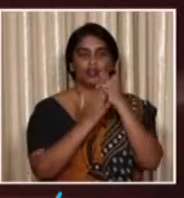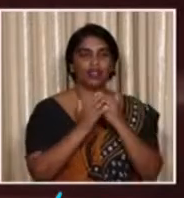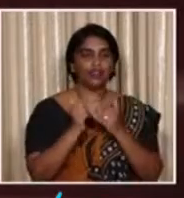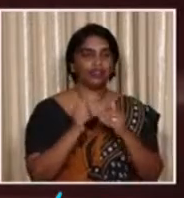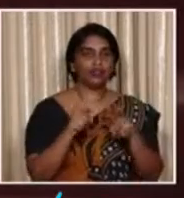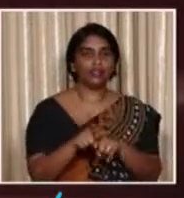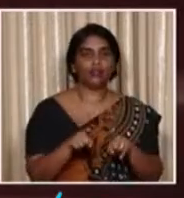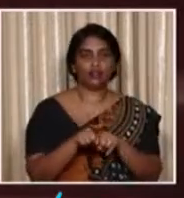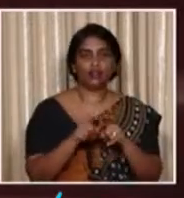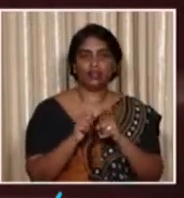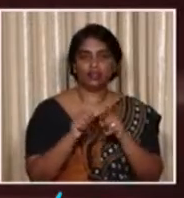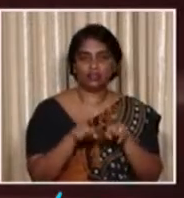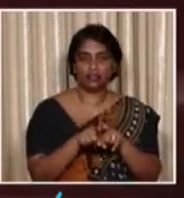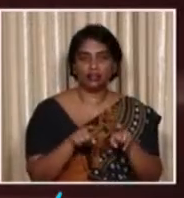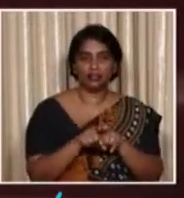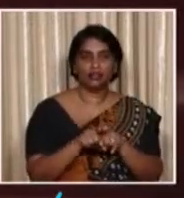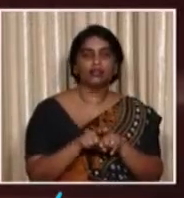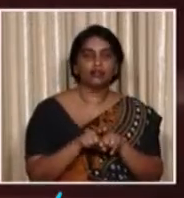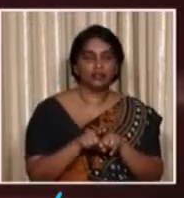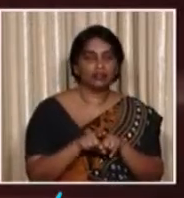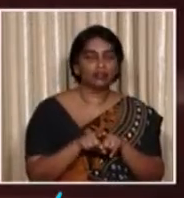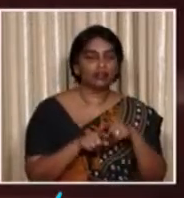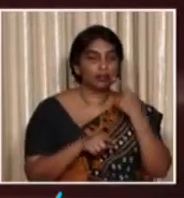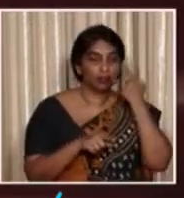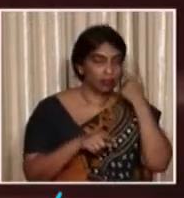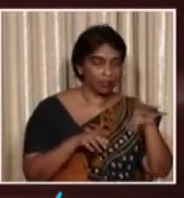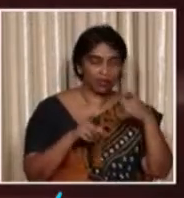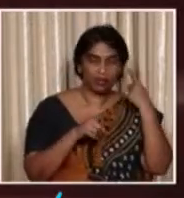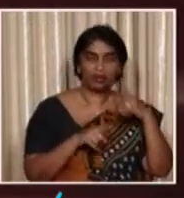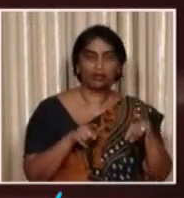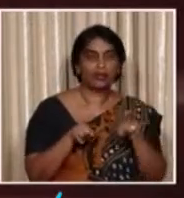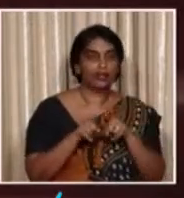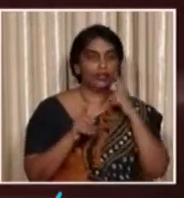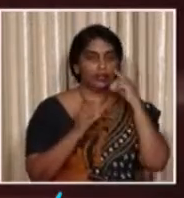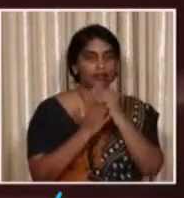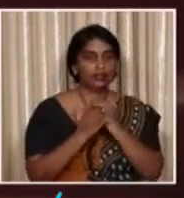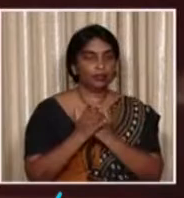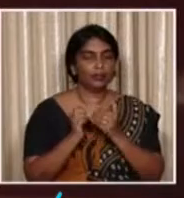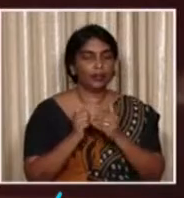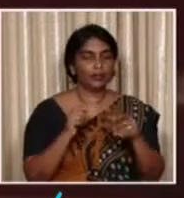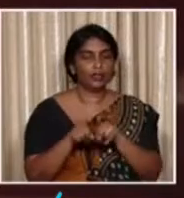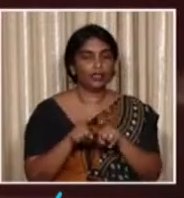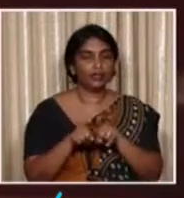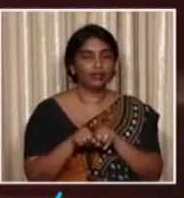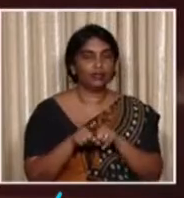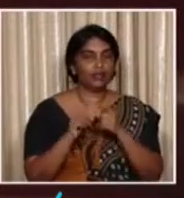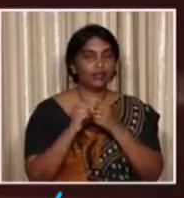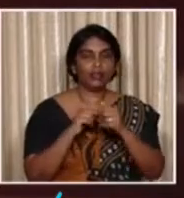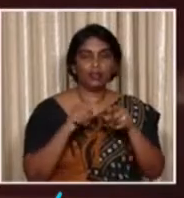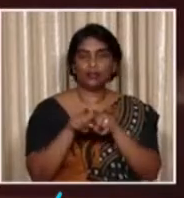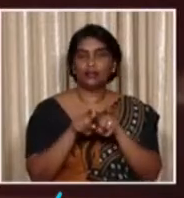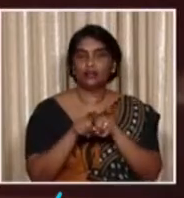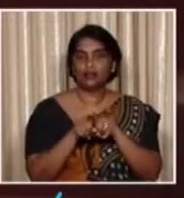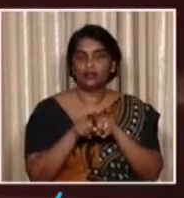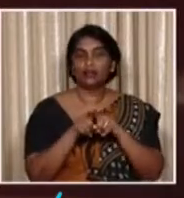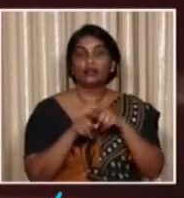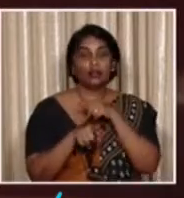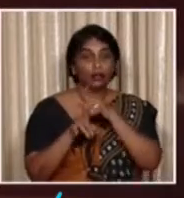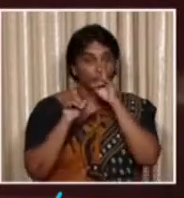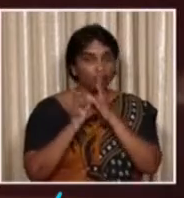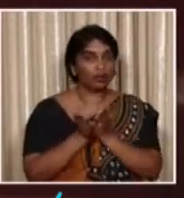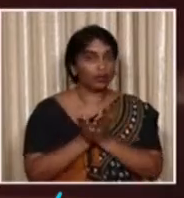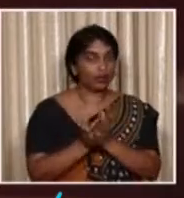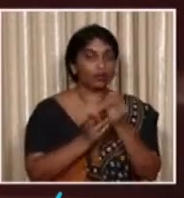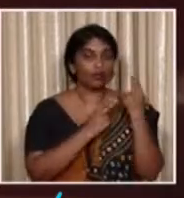එම නැවේ පූර්ණ නොසැලකිල්ල මත එම හානිය සිදුව බව තහවුරු කරමින් එම නඩුව මගින් එකී